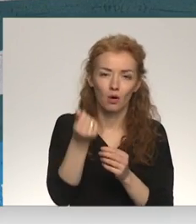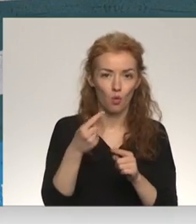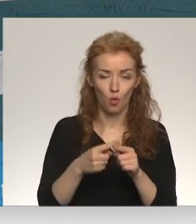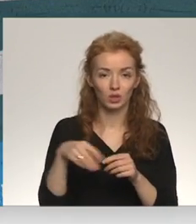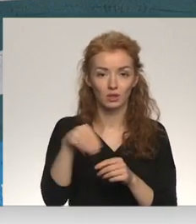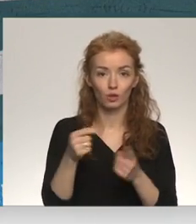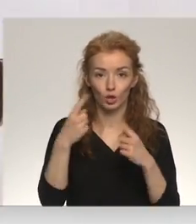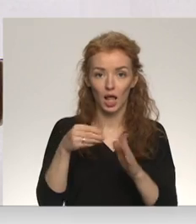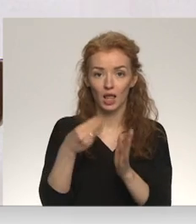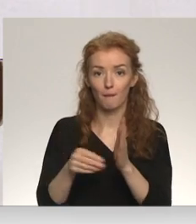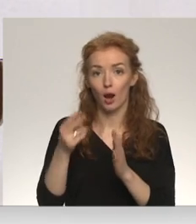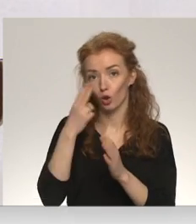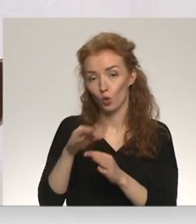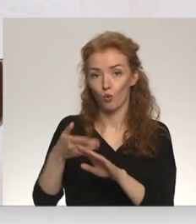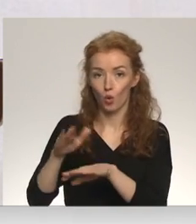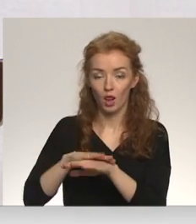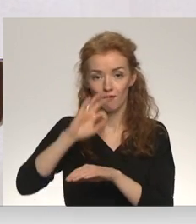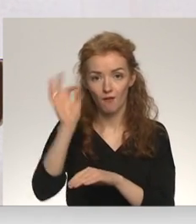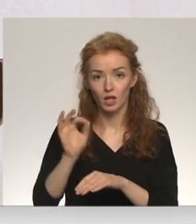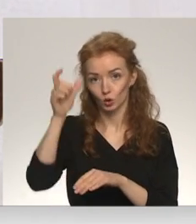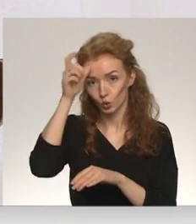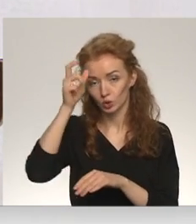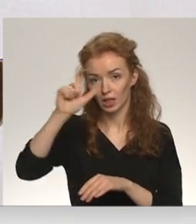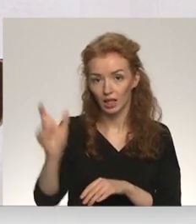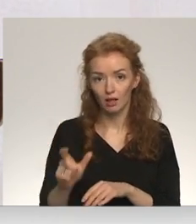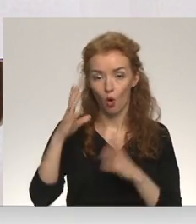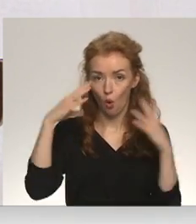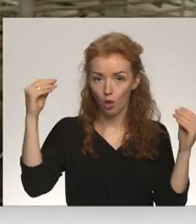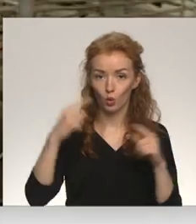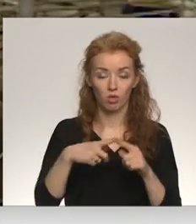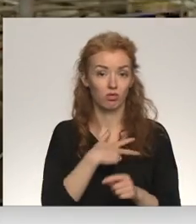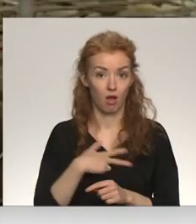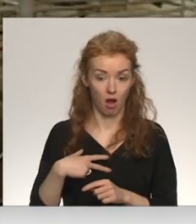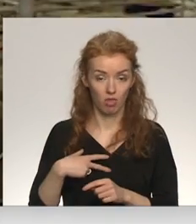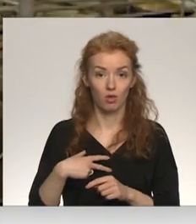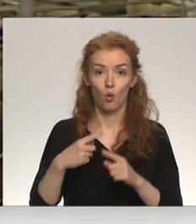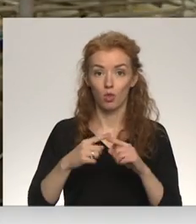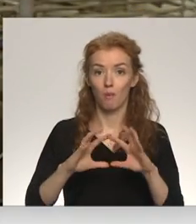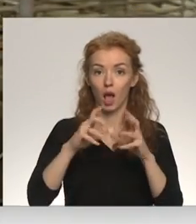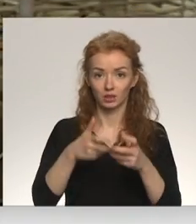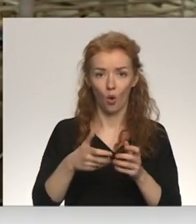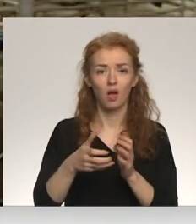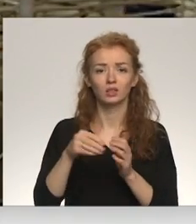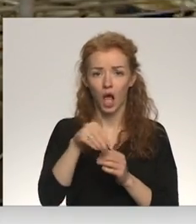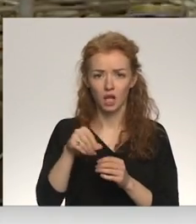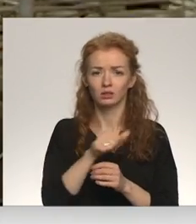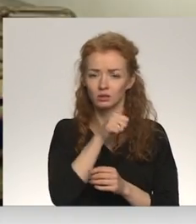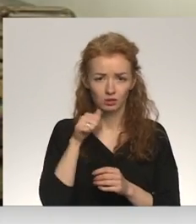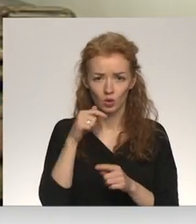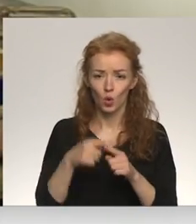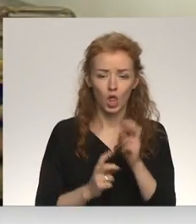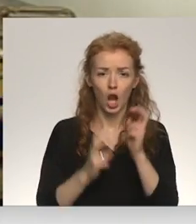Šobrīd sāls tiek iepirkts no Polijas, Vācijas, Turcijas, Itālijas, Holandas un Dānijas. Pasaulē sāls netrūkst, un sāls netrūkst